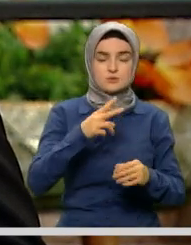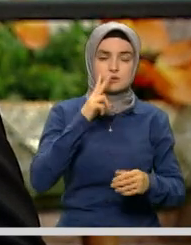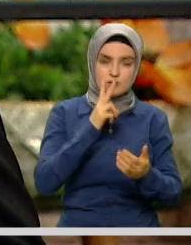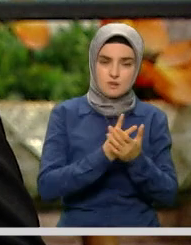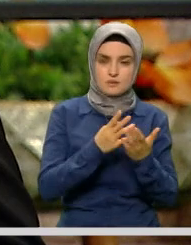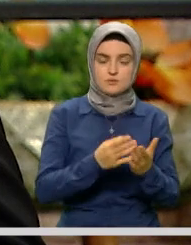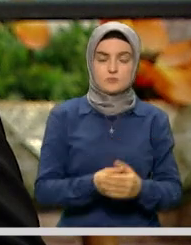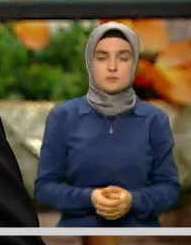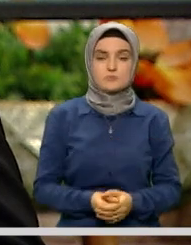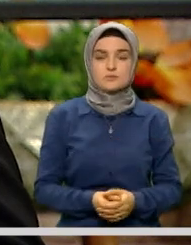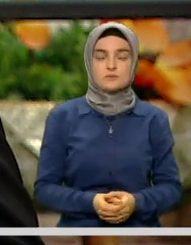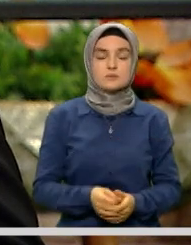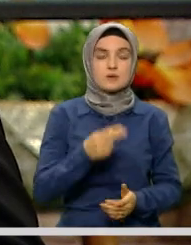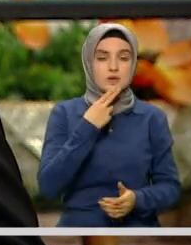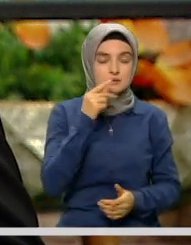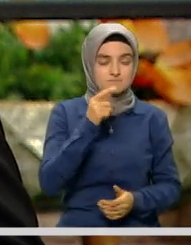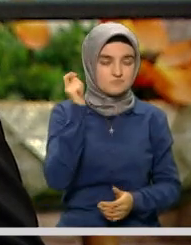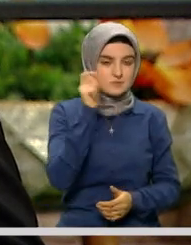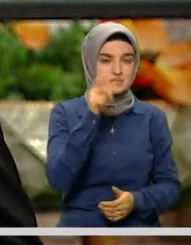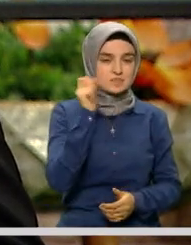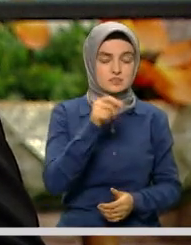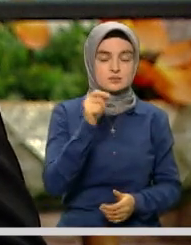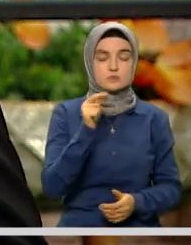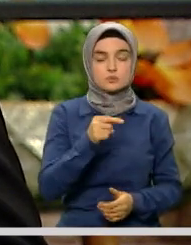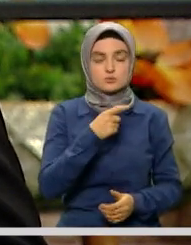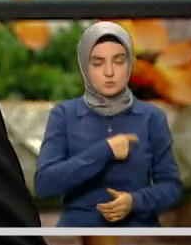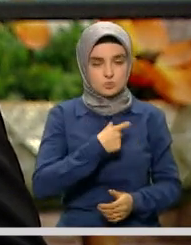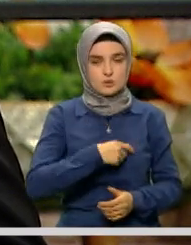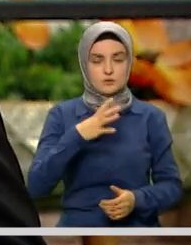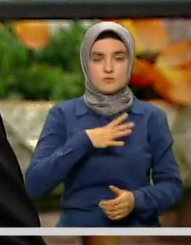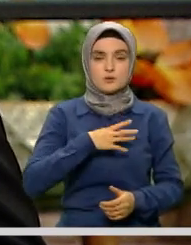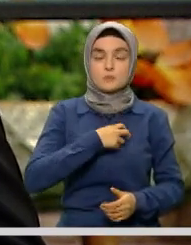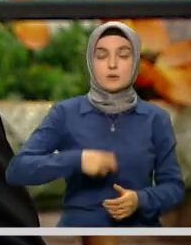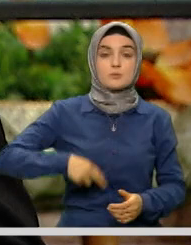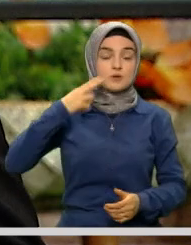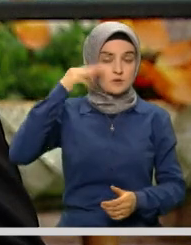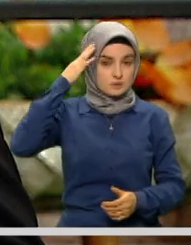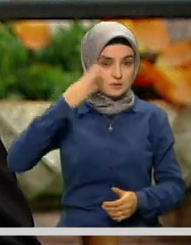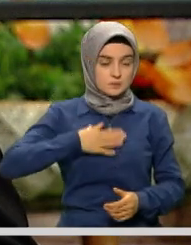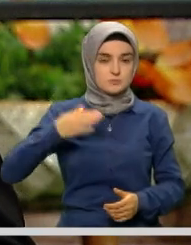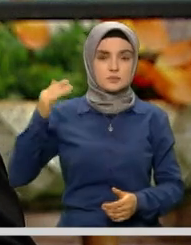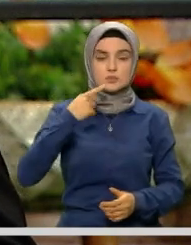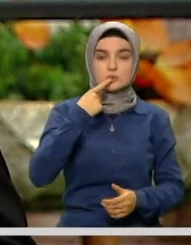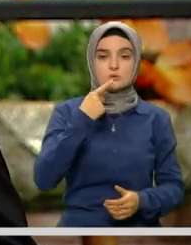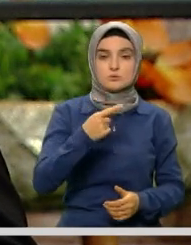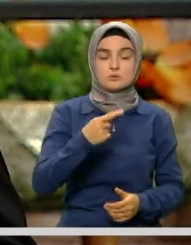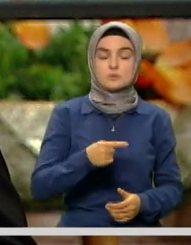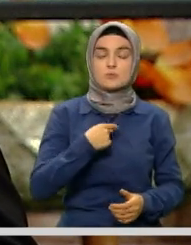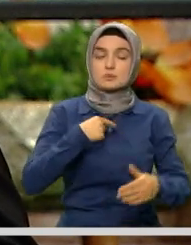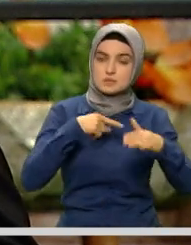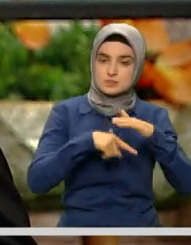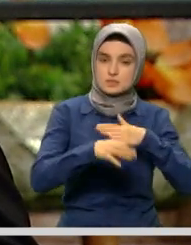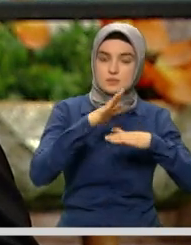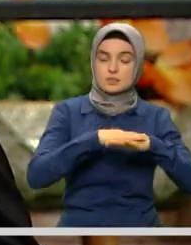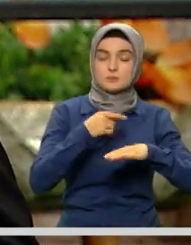nihayetinde kadın taşlanıyor. Tabii bu kadın şöyle bir özelliği var. Efendimiz'e geliyor, diyor ki ya Resulallah, ben diyor zina ettim, beni